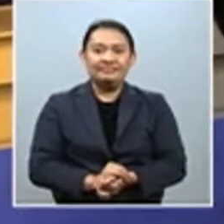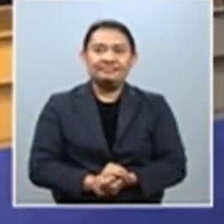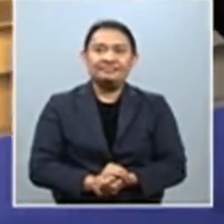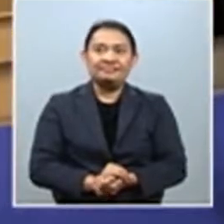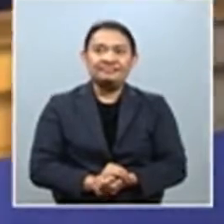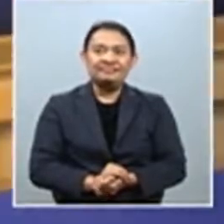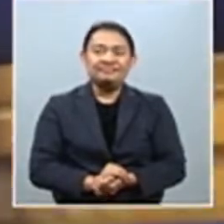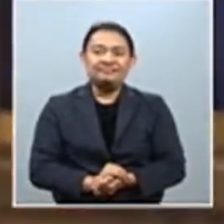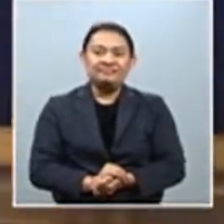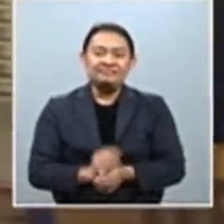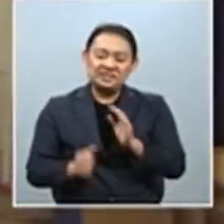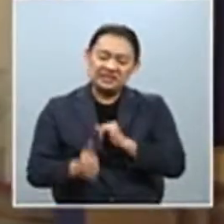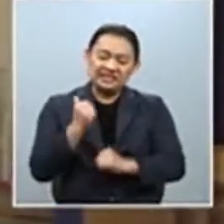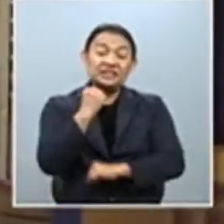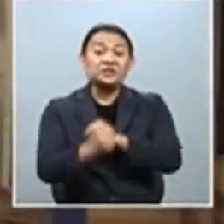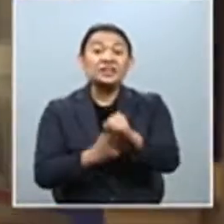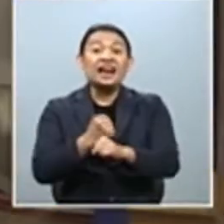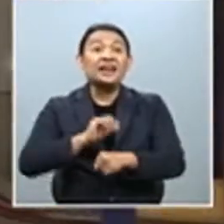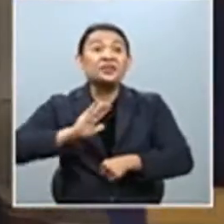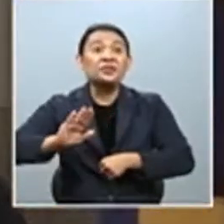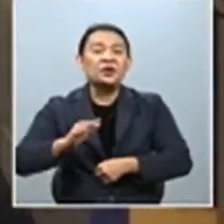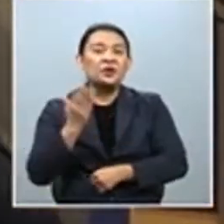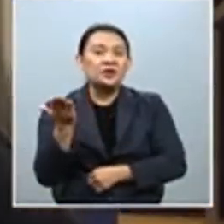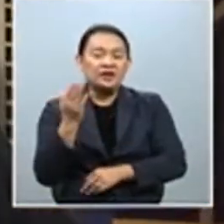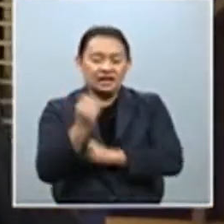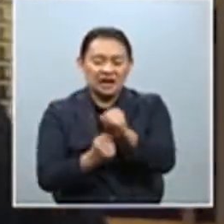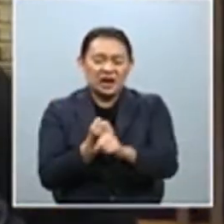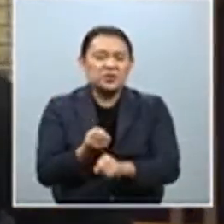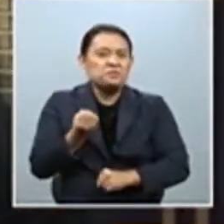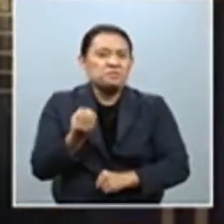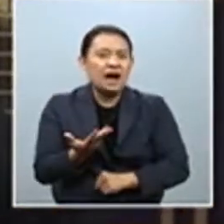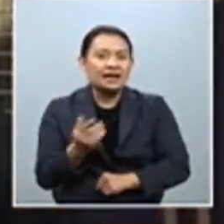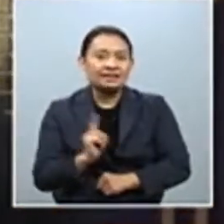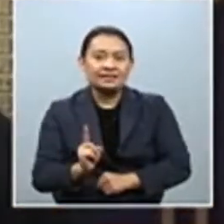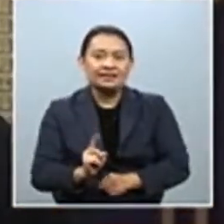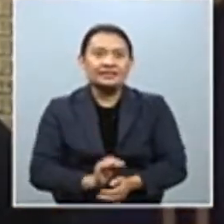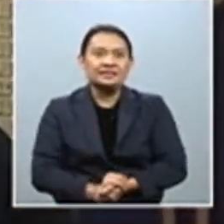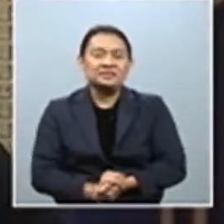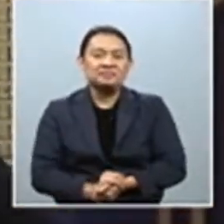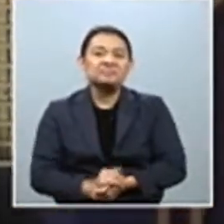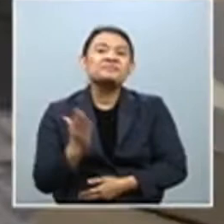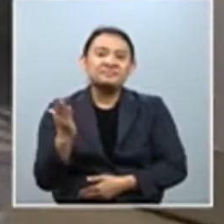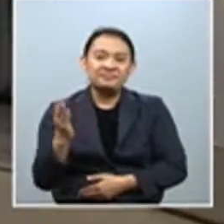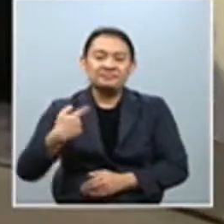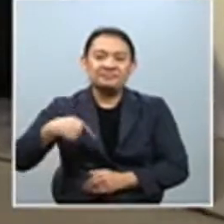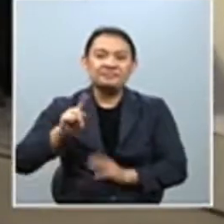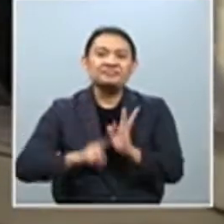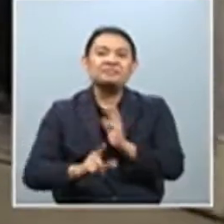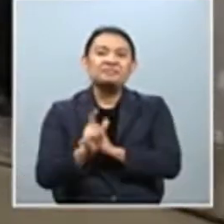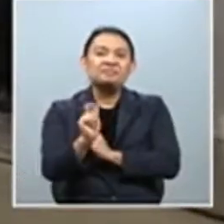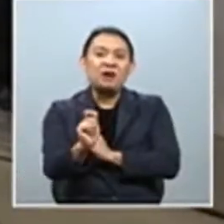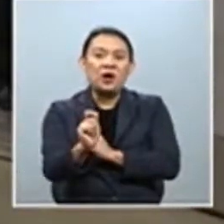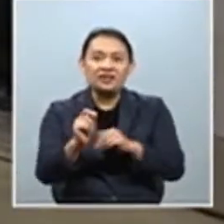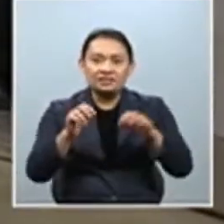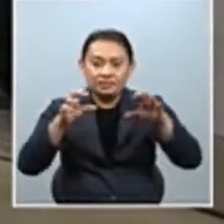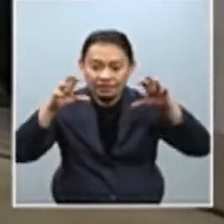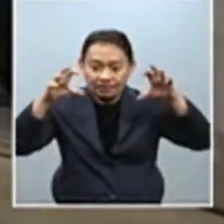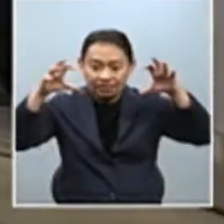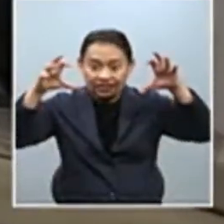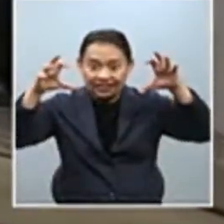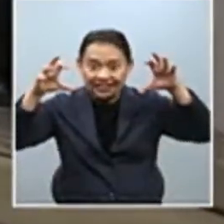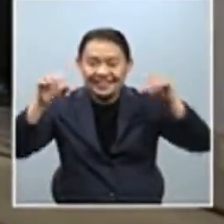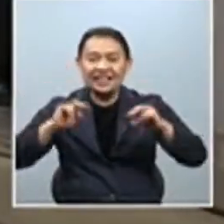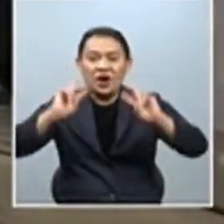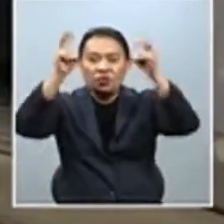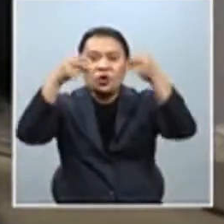ที่สุดของอายุงานนี้ซุปตาร์ที่อายุมากที่สุดไม่ใช่ใครที่ไหนพี่ป๋อณัฐวุฒิหรือผีคุณท่านจากเงินปากผีค่ะ